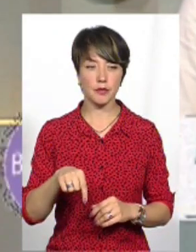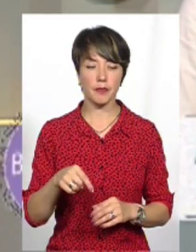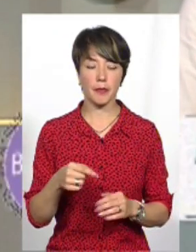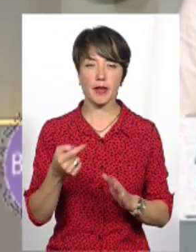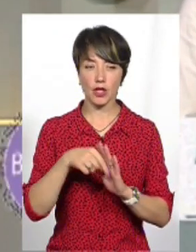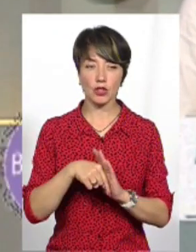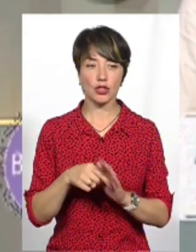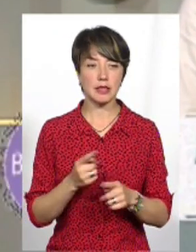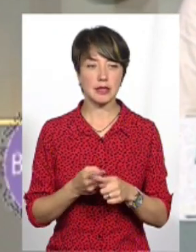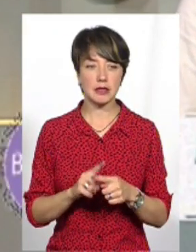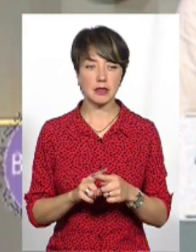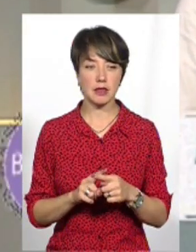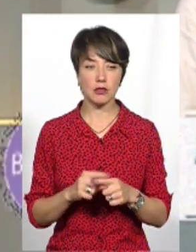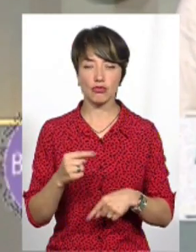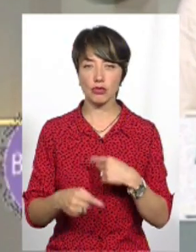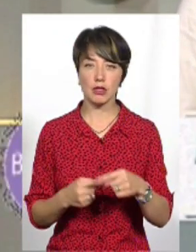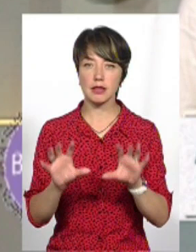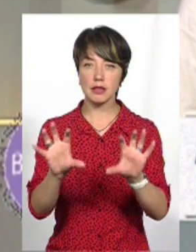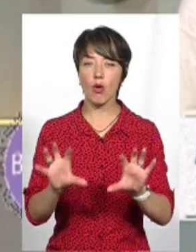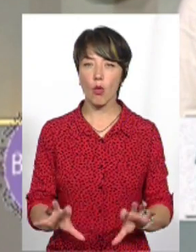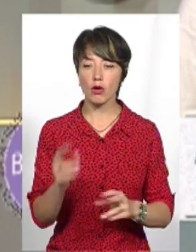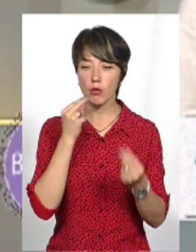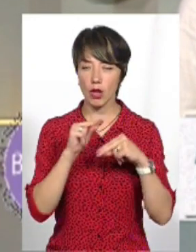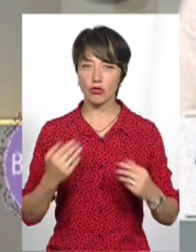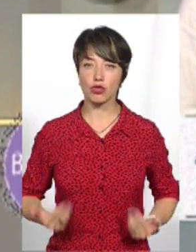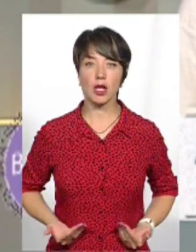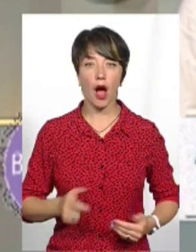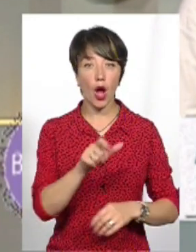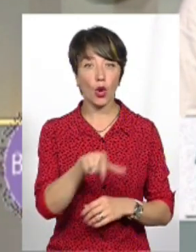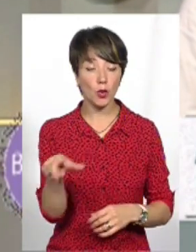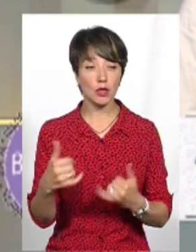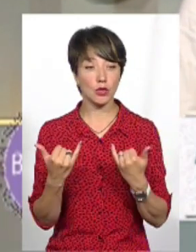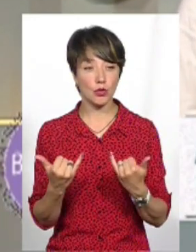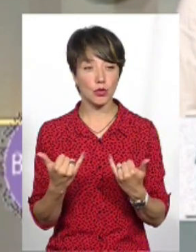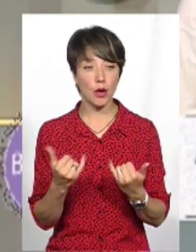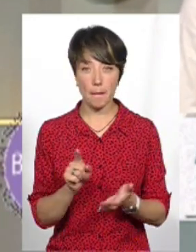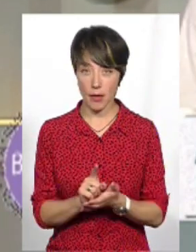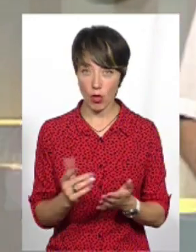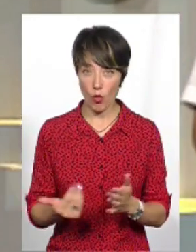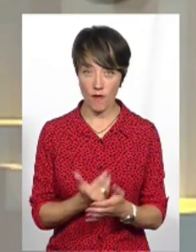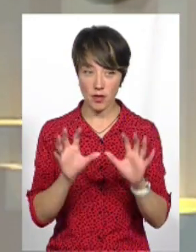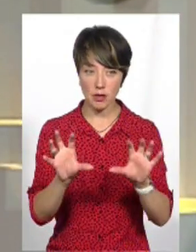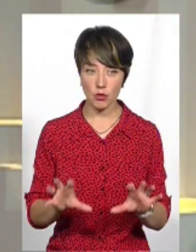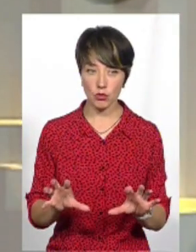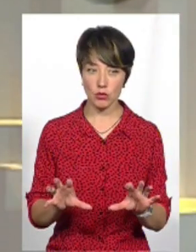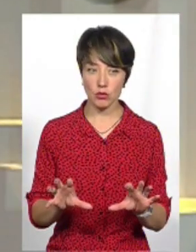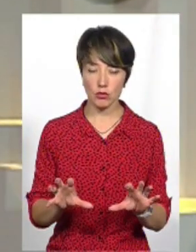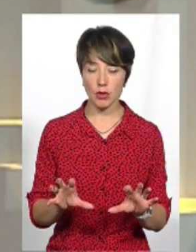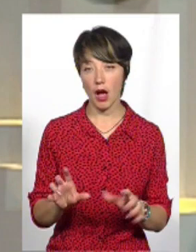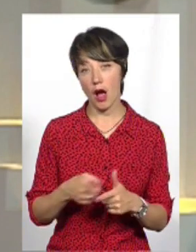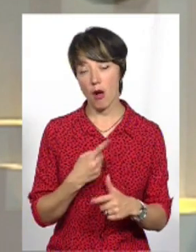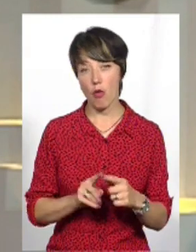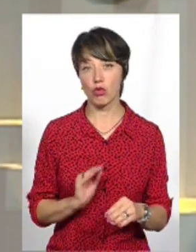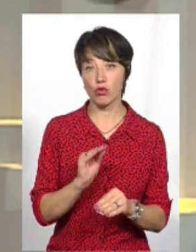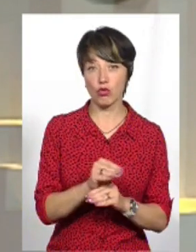Значить, це через відповідні закони, які покращать життя людей. Тобто, це сьогодні нові мають бути закони? Чи або допрацювати